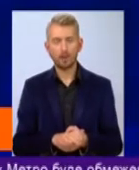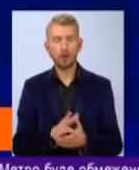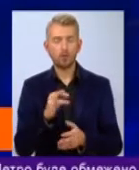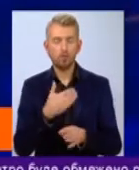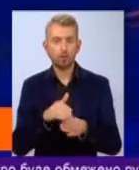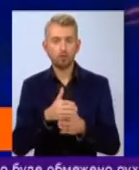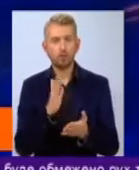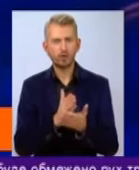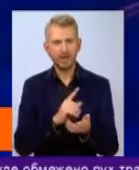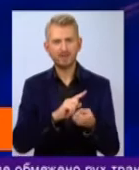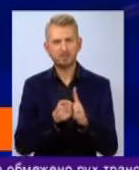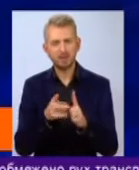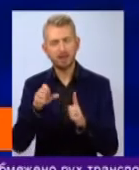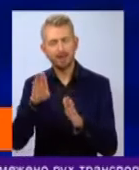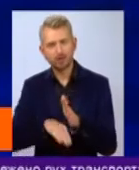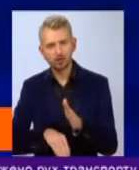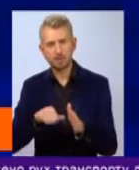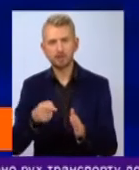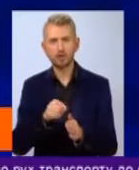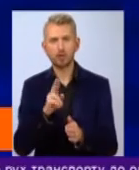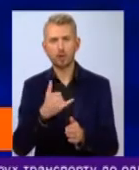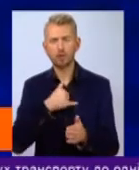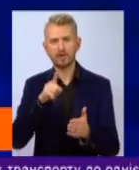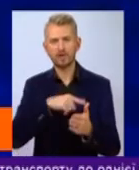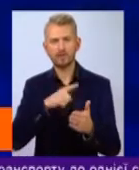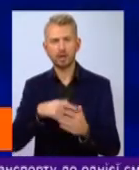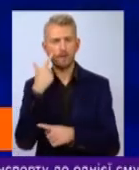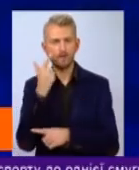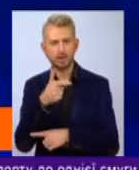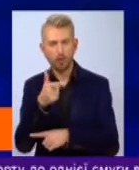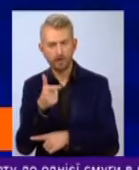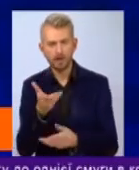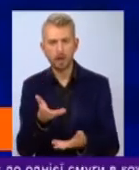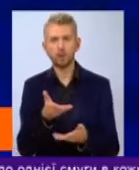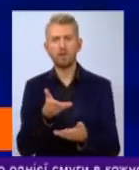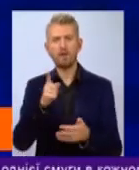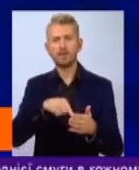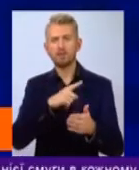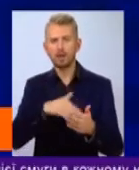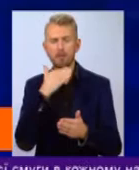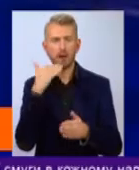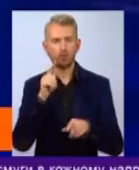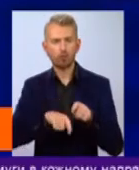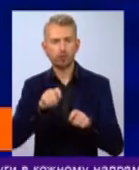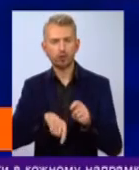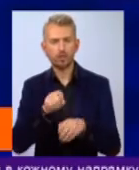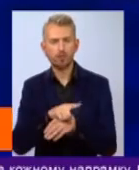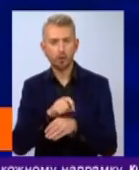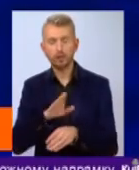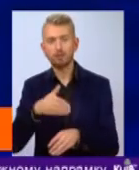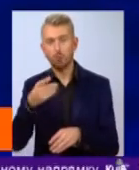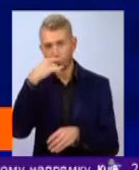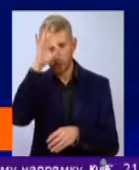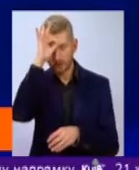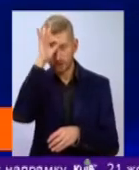поступово є зміни на гірше після того, як в нас відмінили відеофіксацію, відмінили дуже багато контролюючих функцій з боку